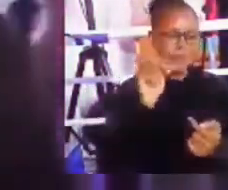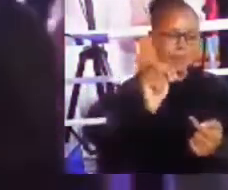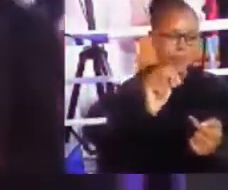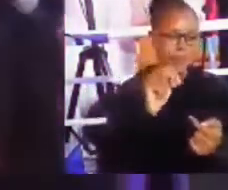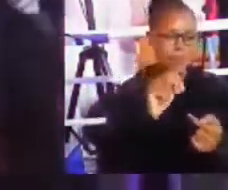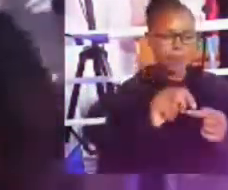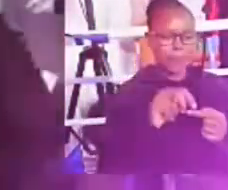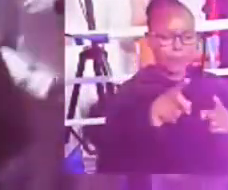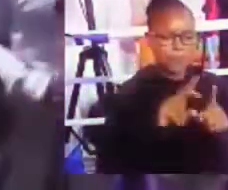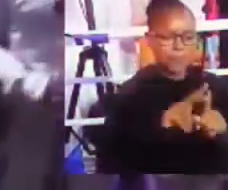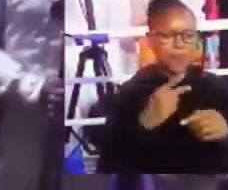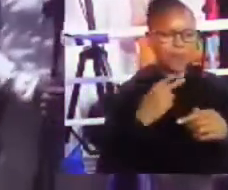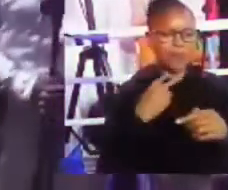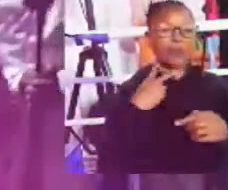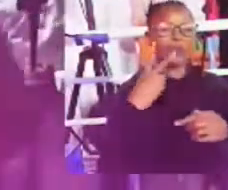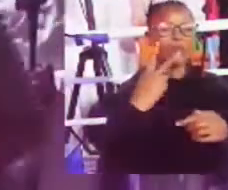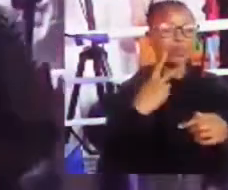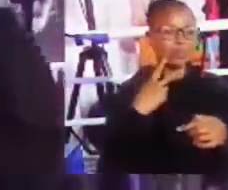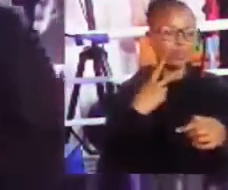wapi nuru ya Yesu?